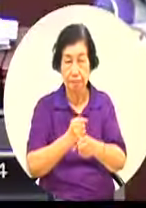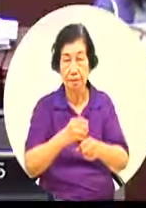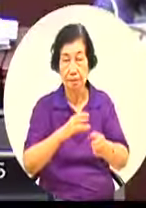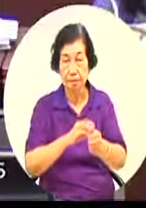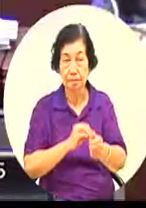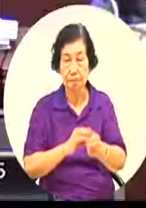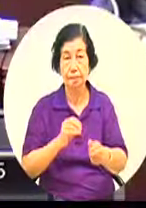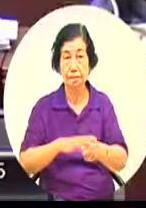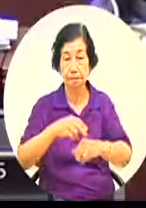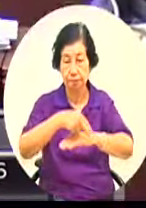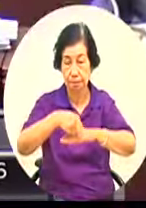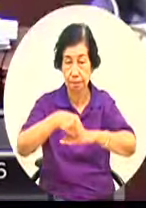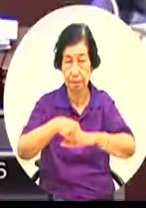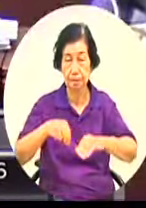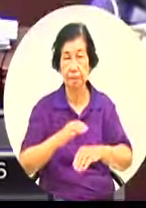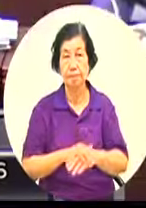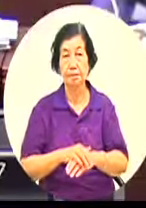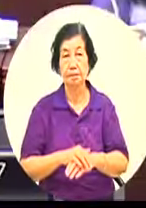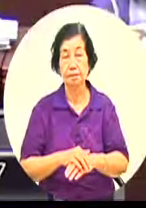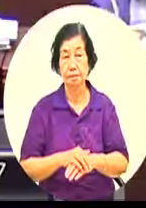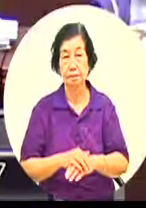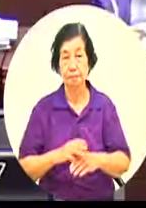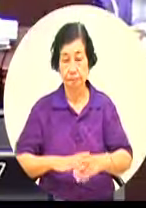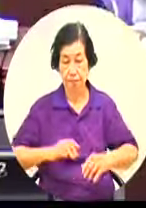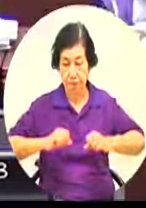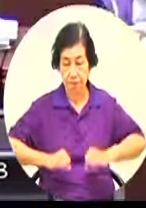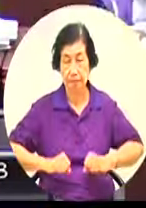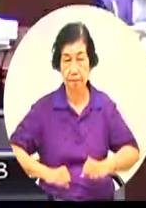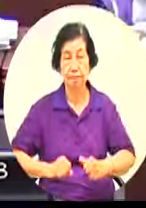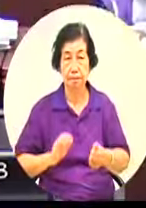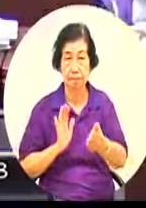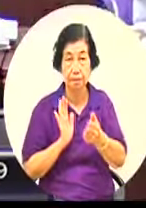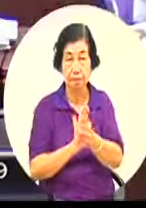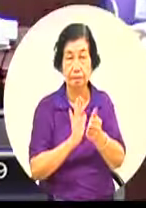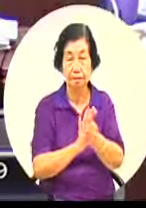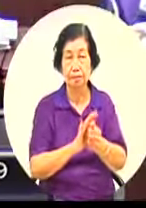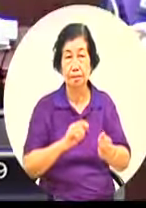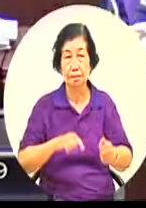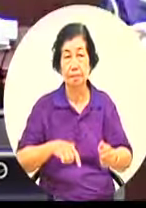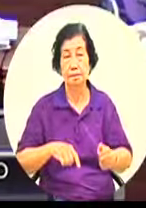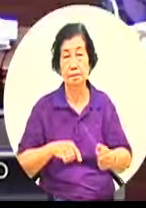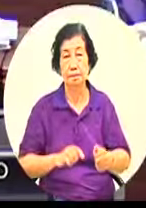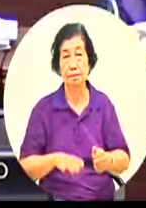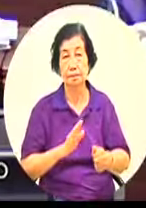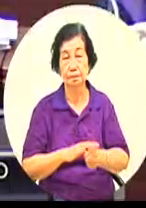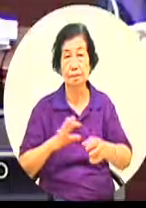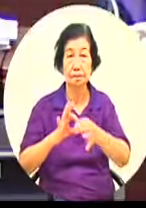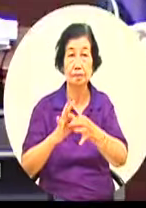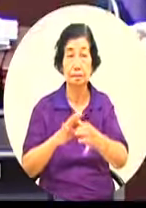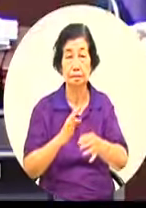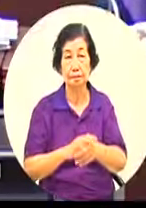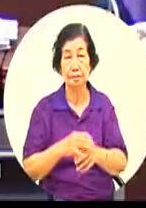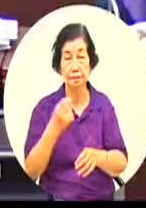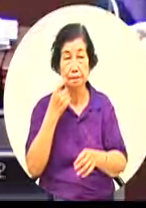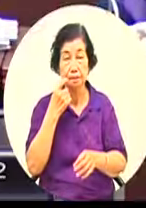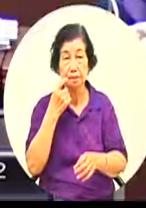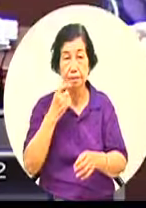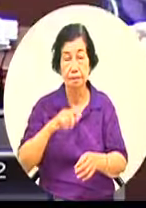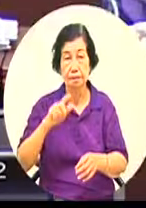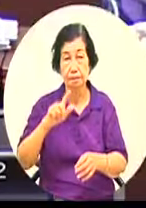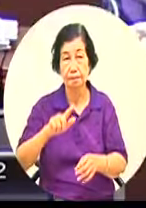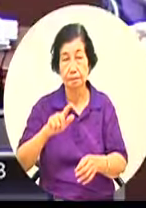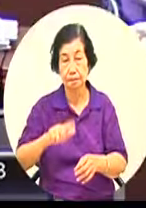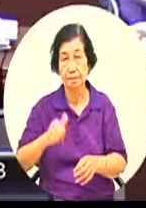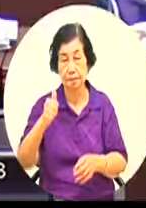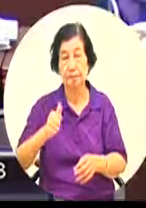这个事情哦。那接着提到呢，健康促进跟医师团体的合作，跟我们联系比较多的是牙医团体了。其实不止。学